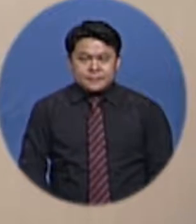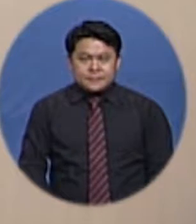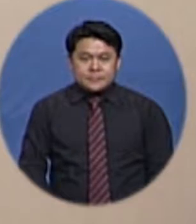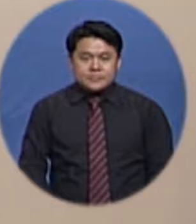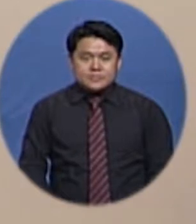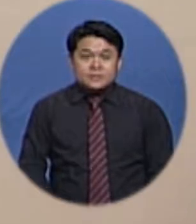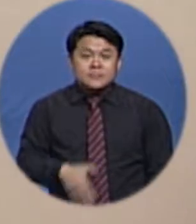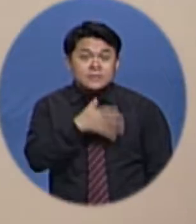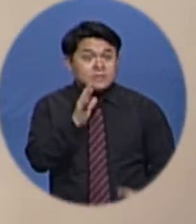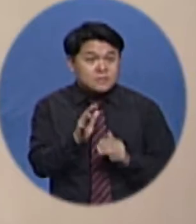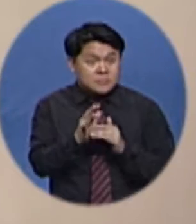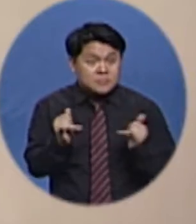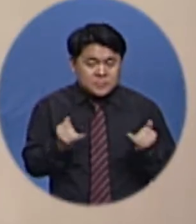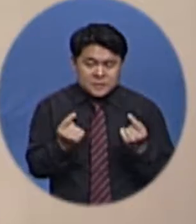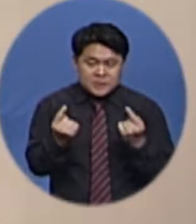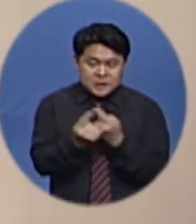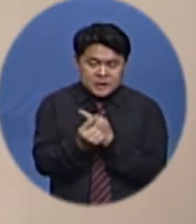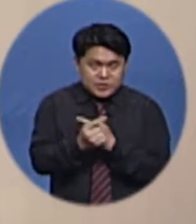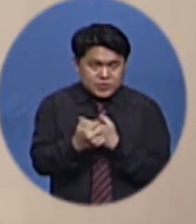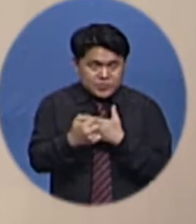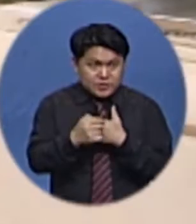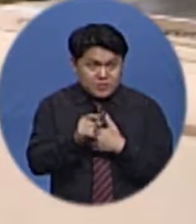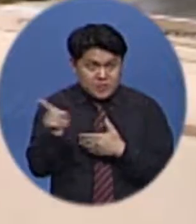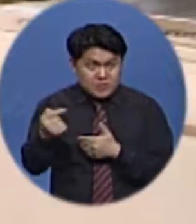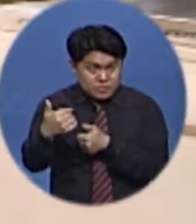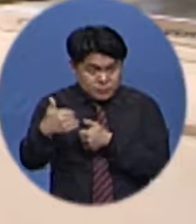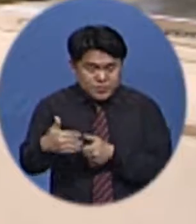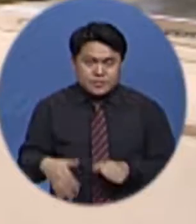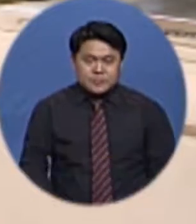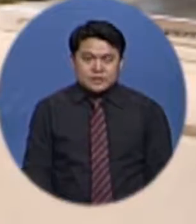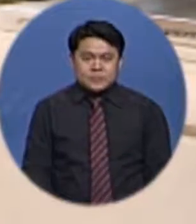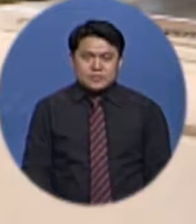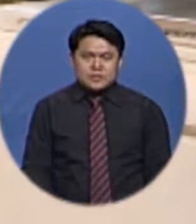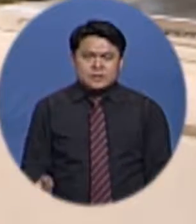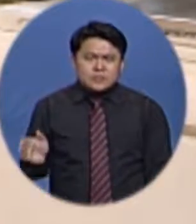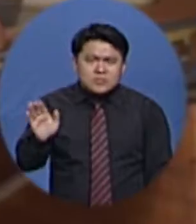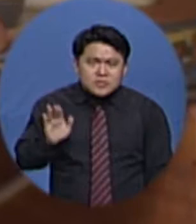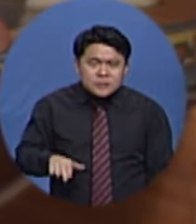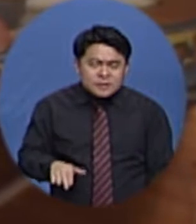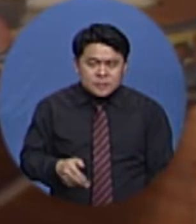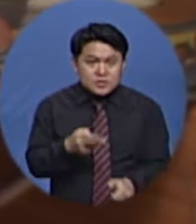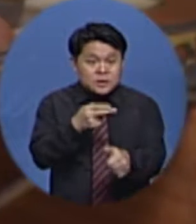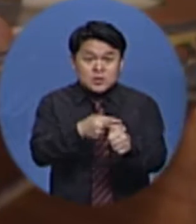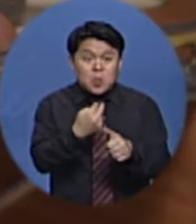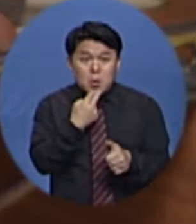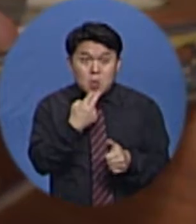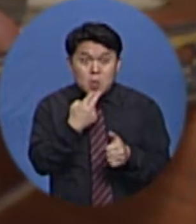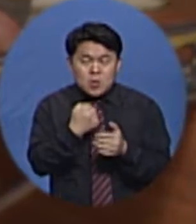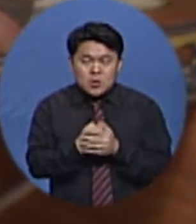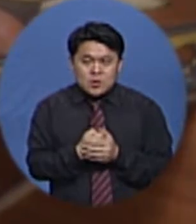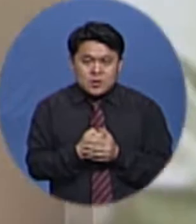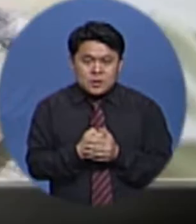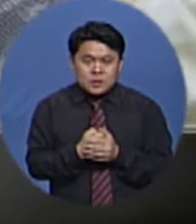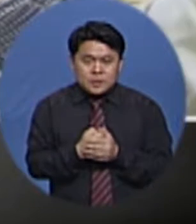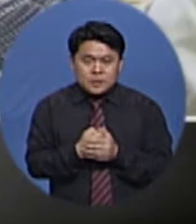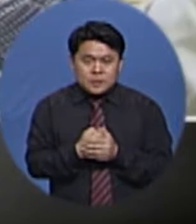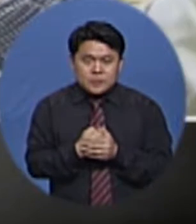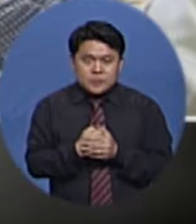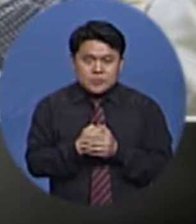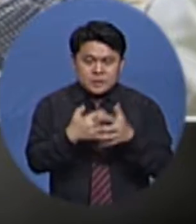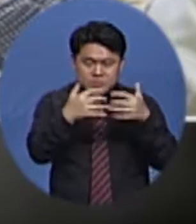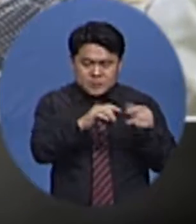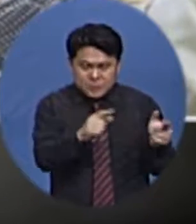고령의 환자가 진료를 권유받습니다. 하지만 환자 앞에 의사는 없습니다. 각종